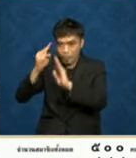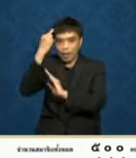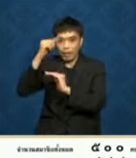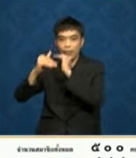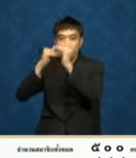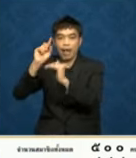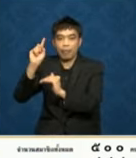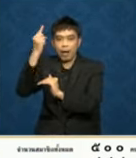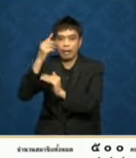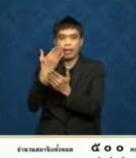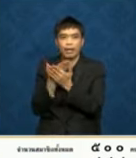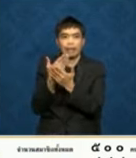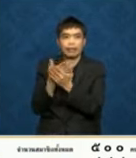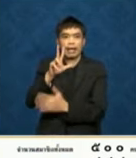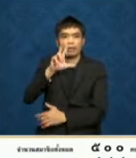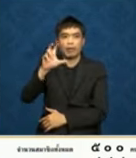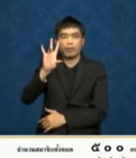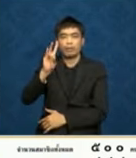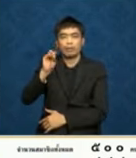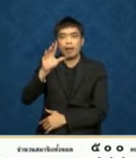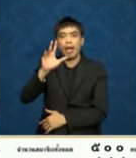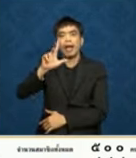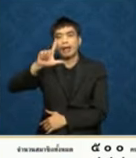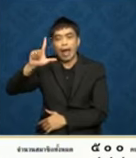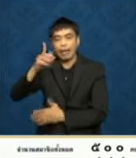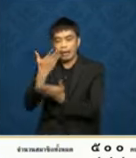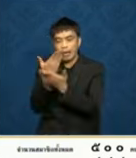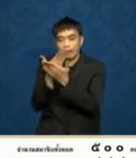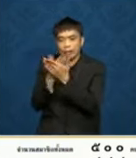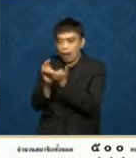ประมาณไม่ต้ถึง 375 ล้านกได้ครั